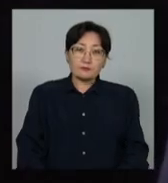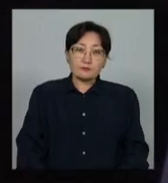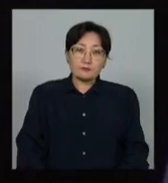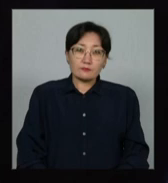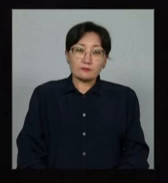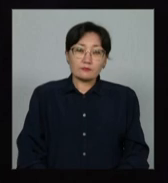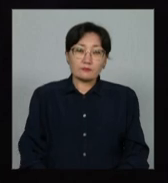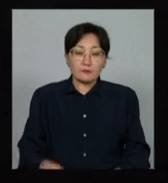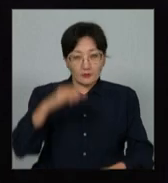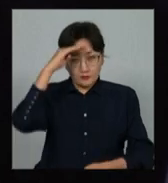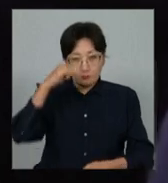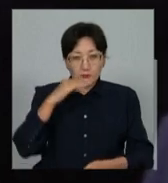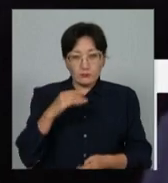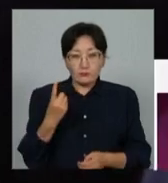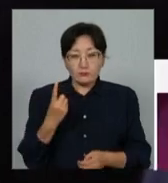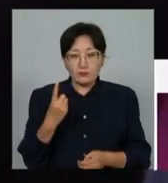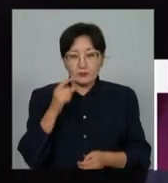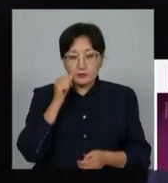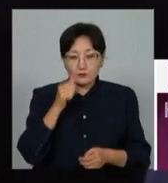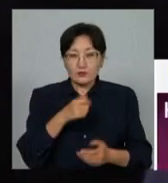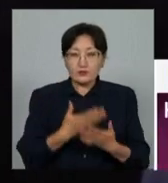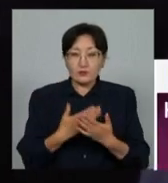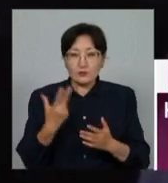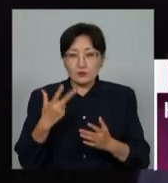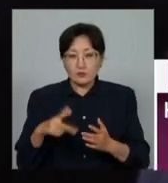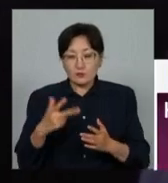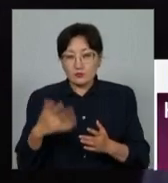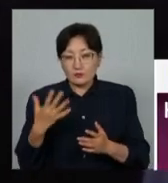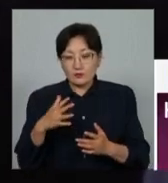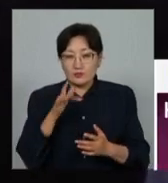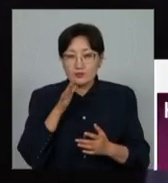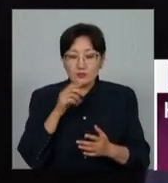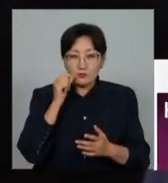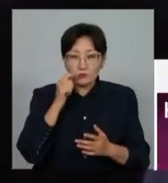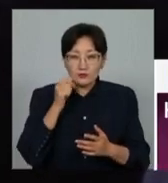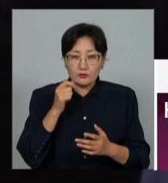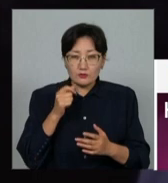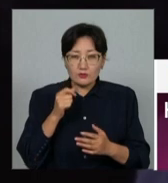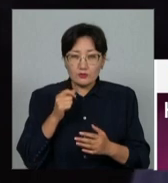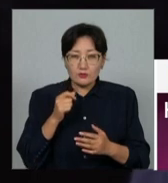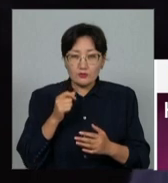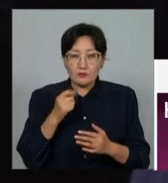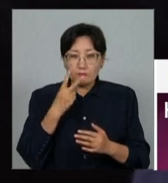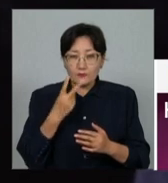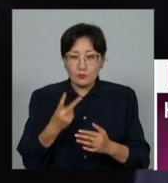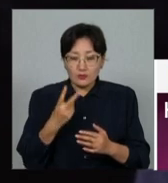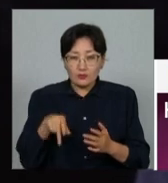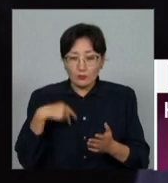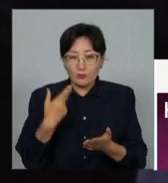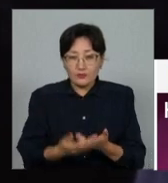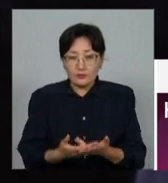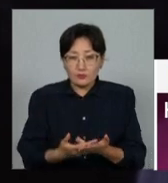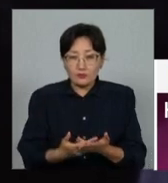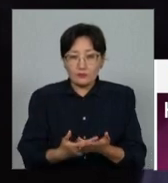4 адам, бір еркек кісі, шамамен 30-35 жастағы кісі тұншығып жатқанын көрдік. Сол